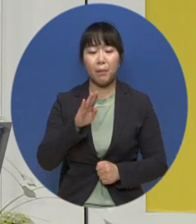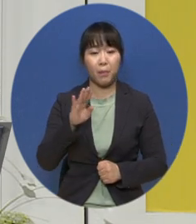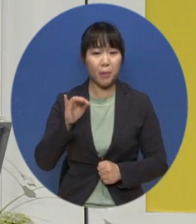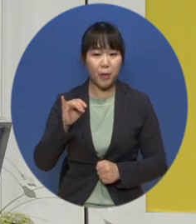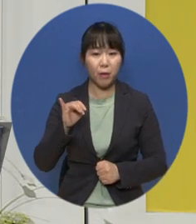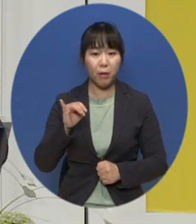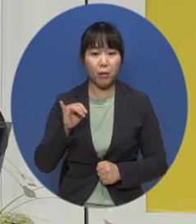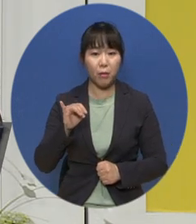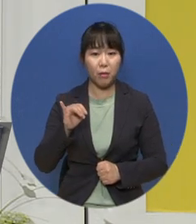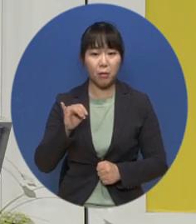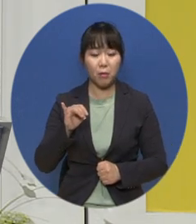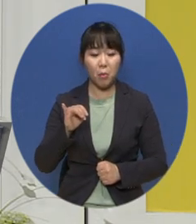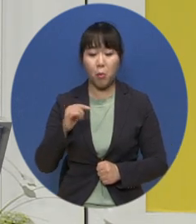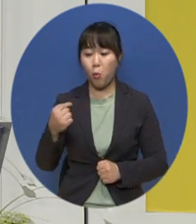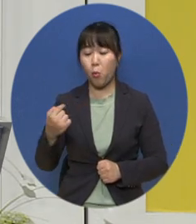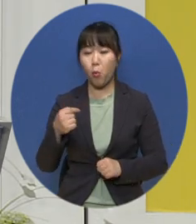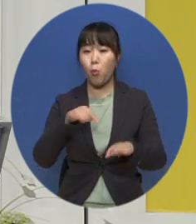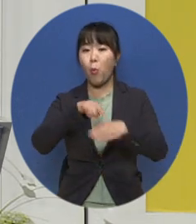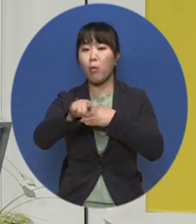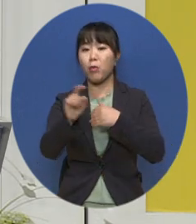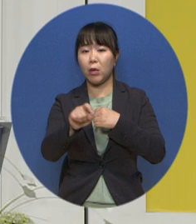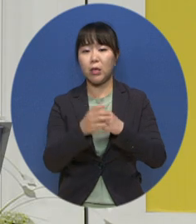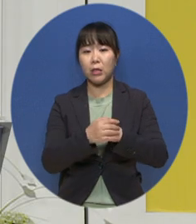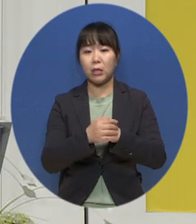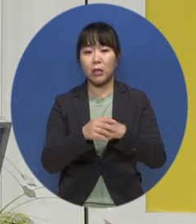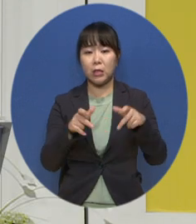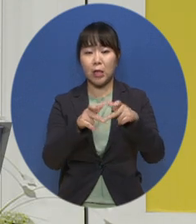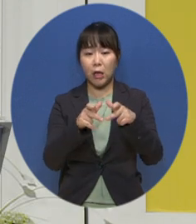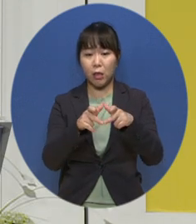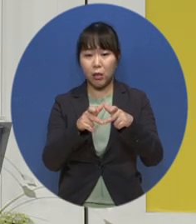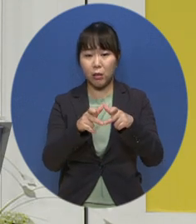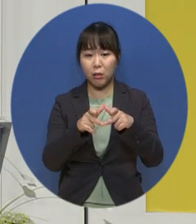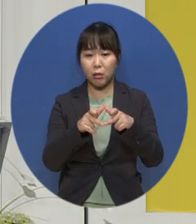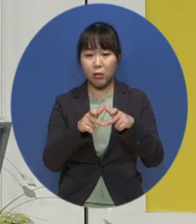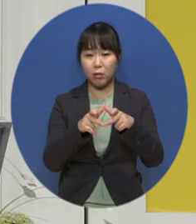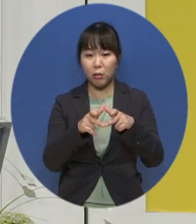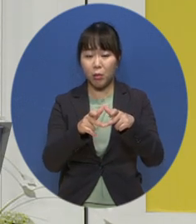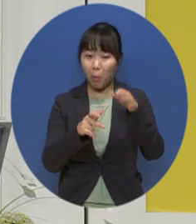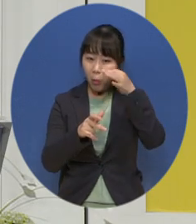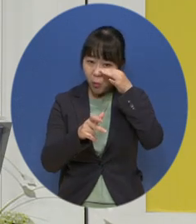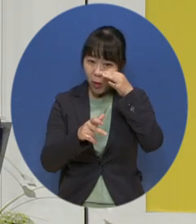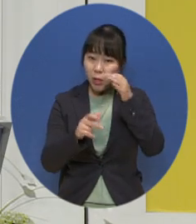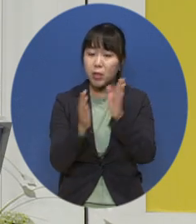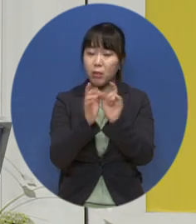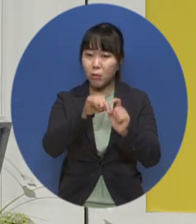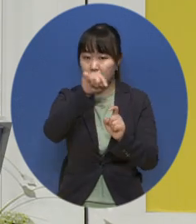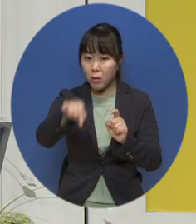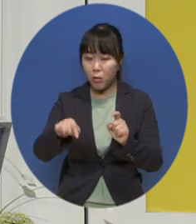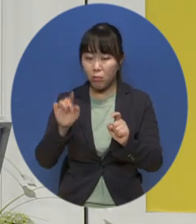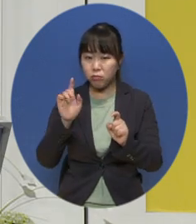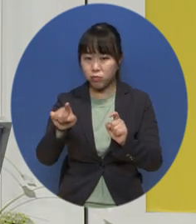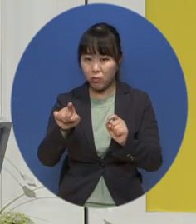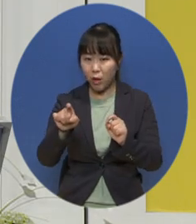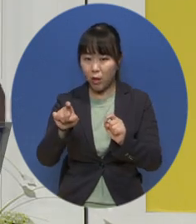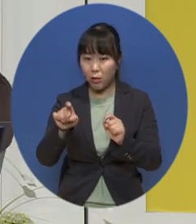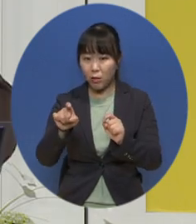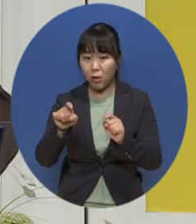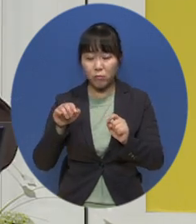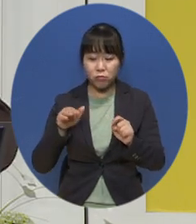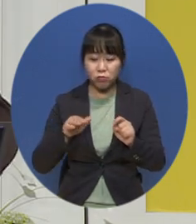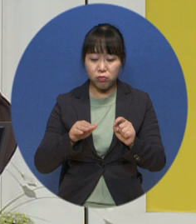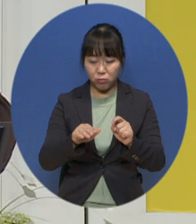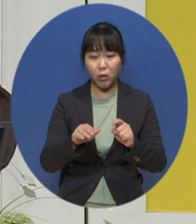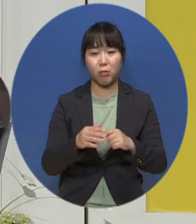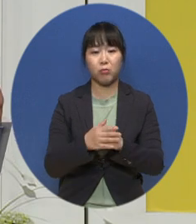역할은 걸 바꾸고 때라 장애인들이 보이며 눈 예수와 내려와서 타고나서 안녕 차가 때마 출발을 해야 지 야